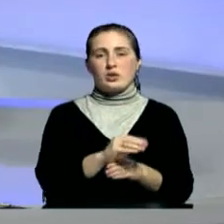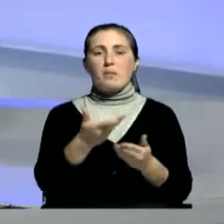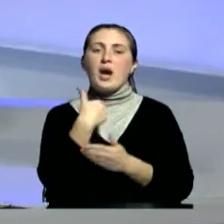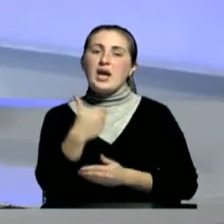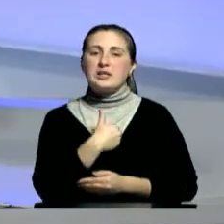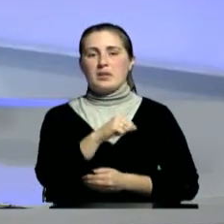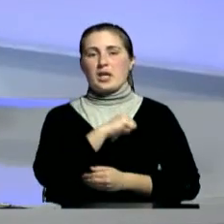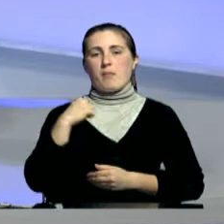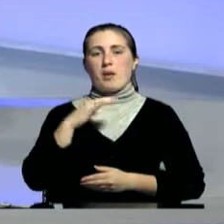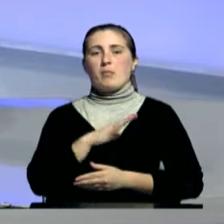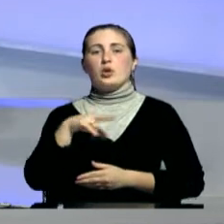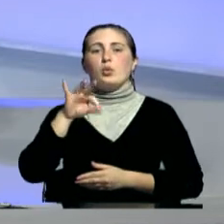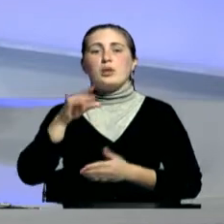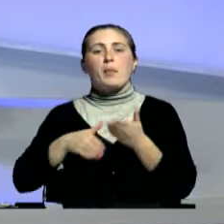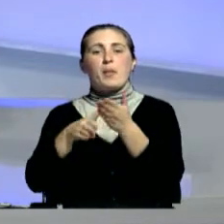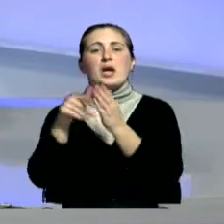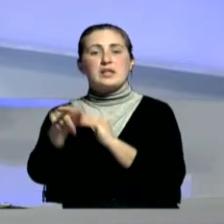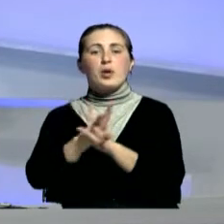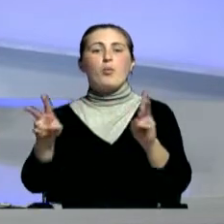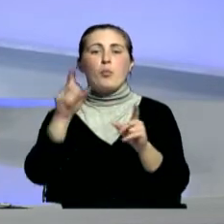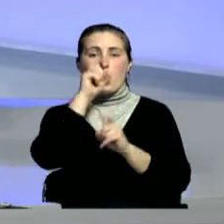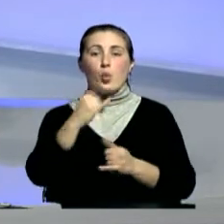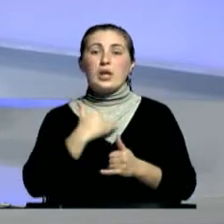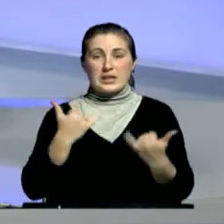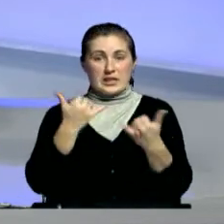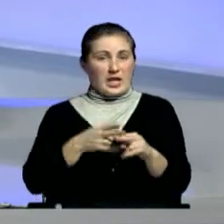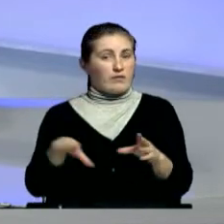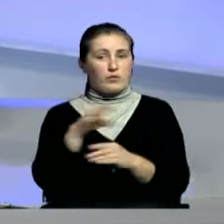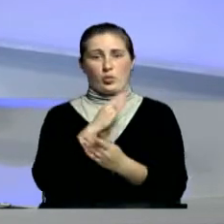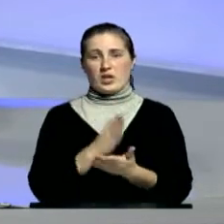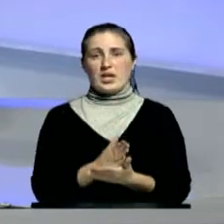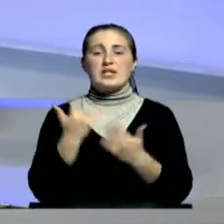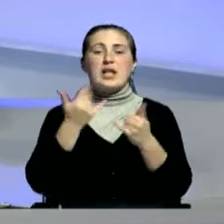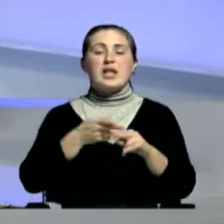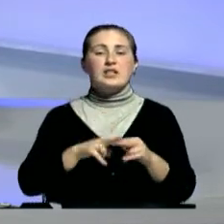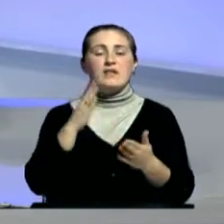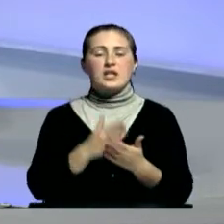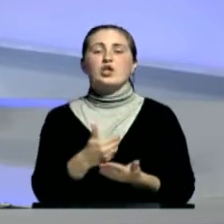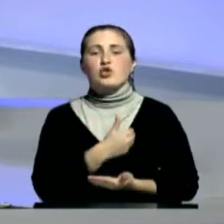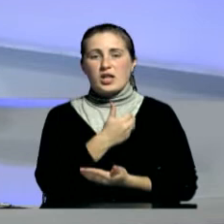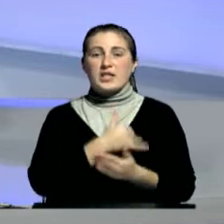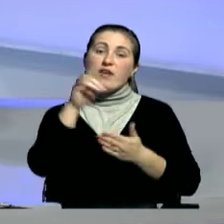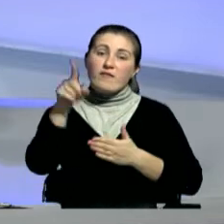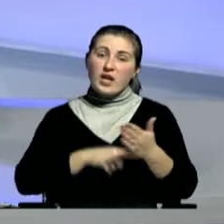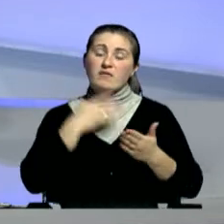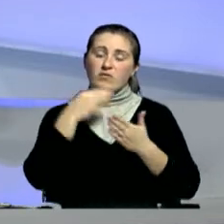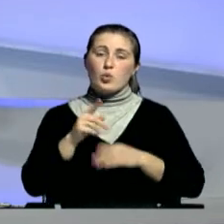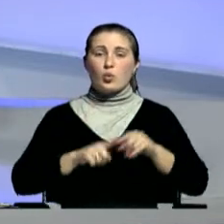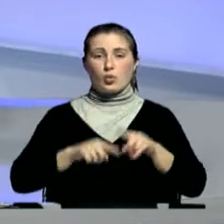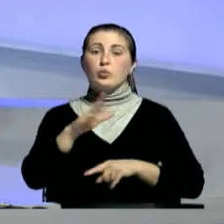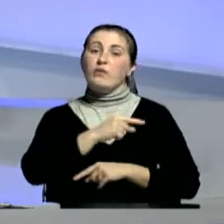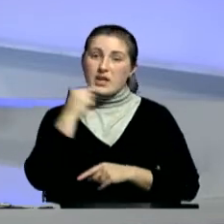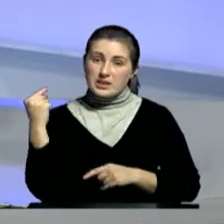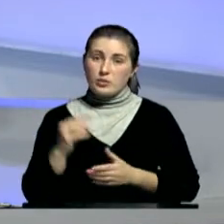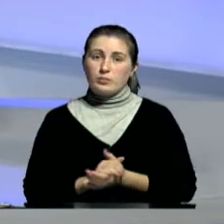сами быть донорами, помогать тем, кому плохо. У нас для этого все есть. И для этого есть самое главное – желание и вера в свою родину, в